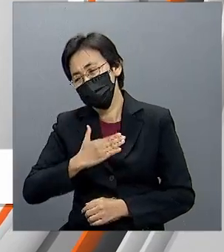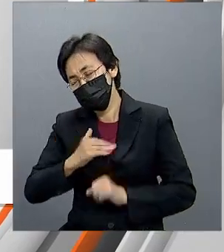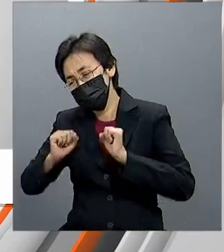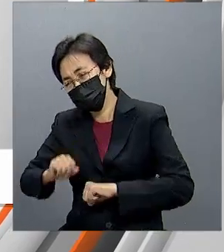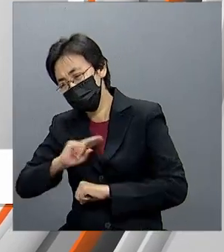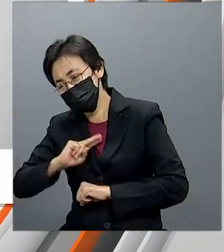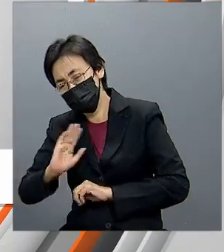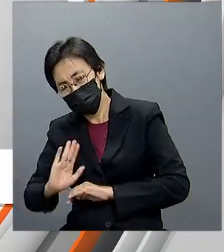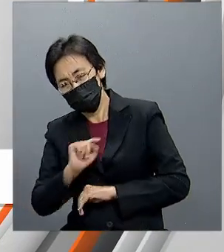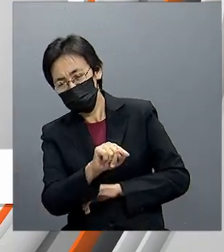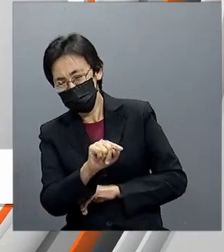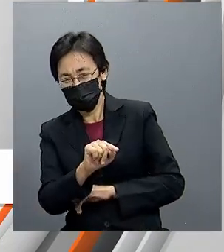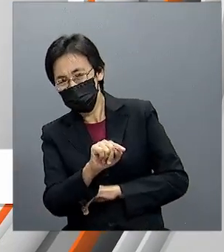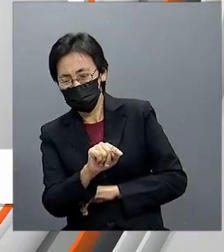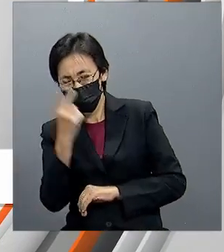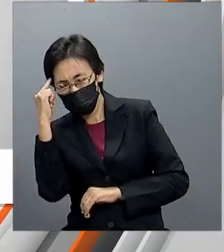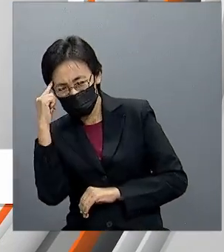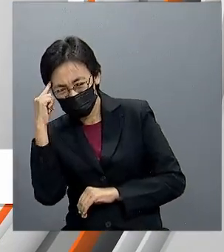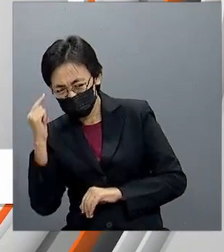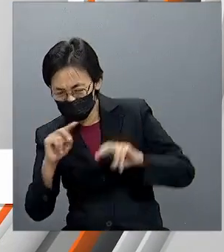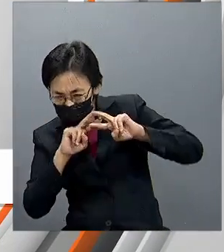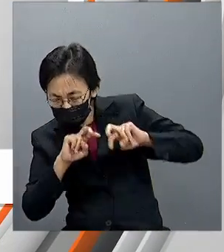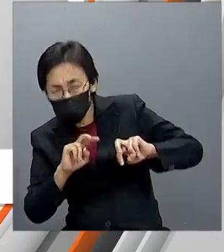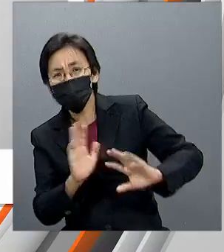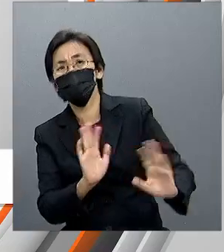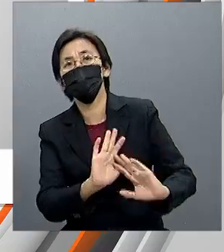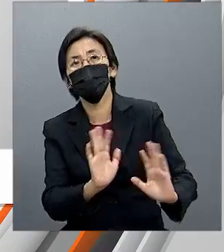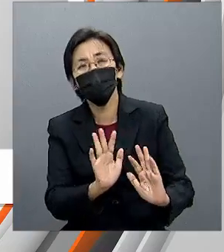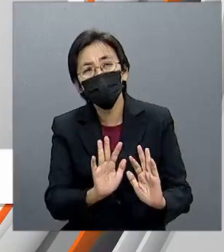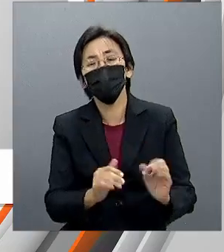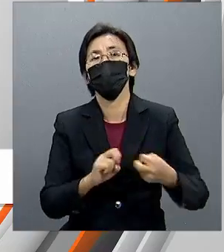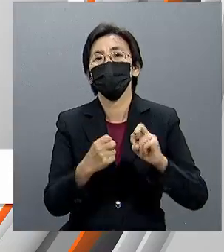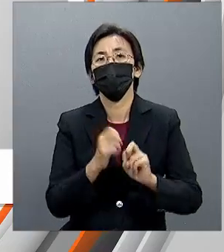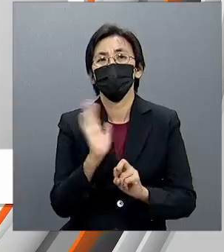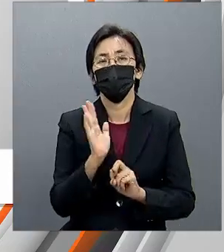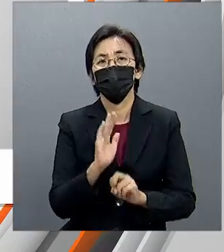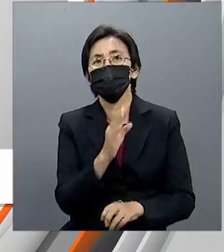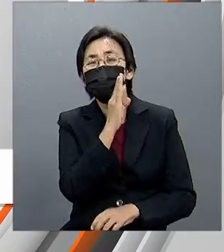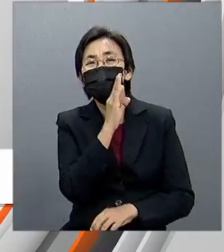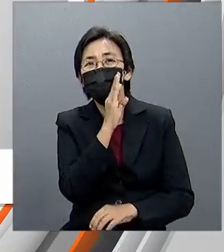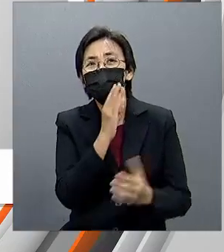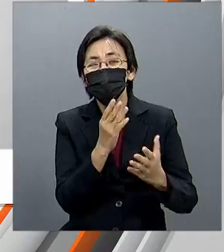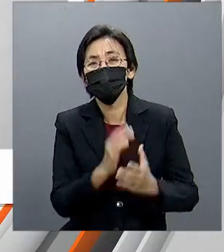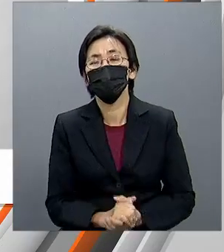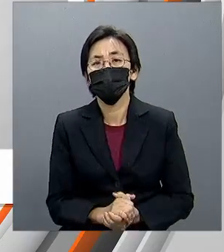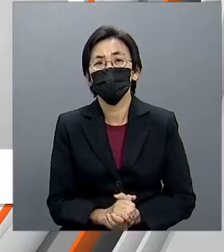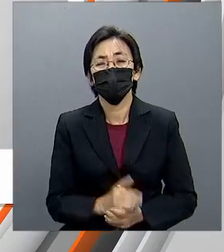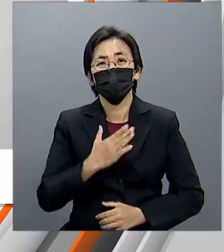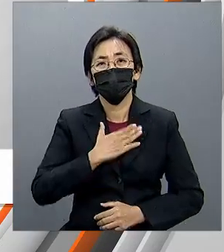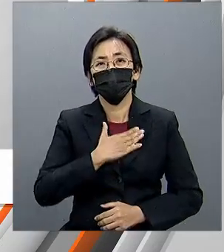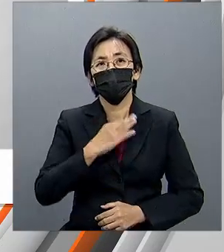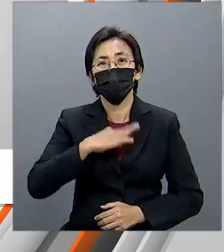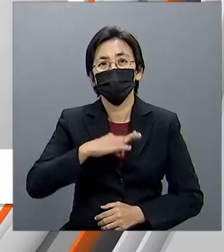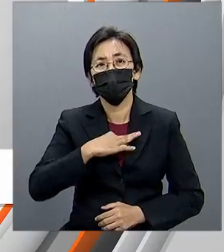เราตัวเองมาตัดสินนะมันจะทำให้เกิดปัญหาเพราะเราจะไม่ทำลูกเราจะไม่ทำนี่แต่เราจะทำเพื่อตัดสินนั้นเกิดขึ้น